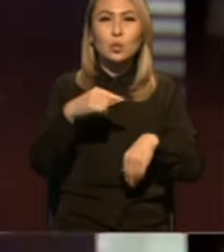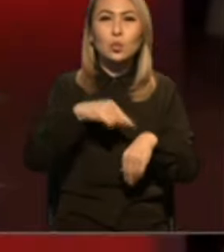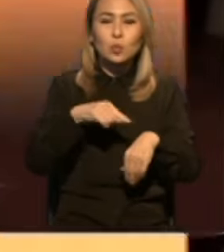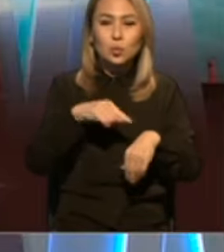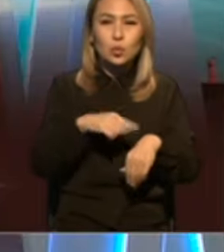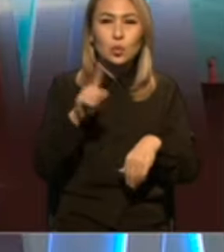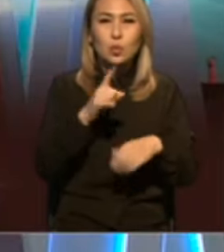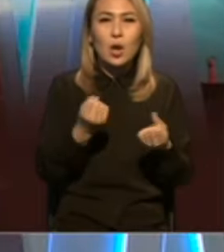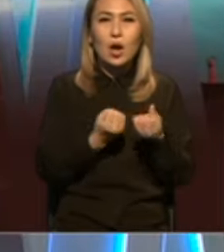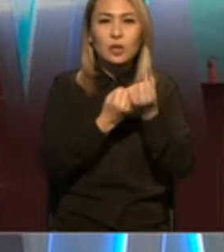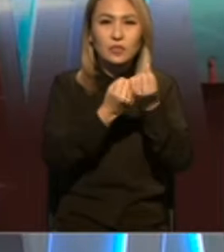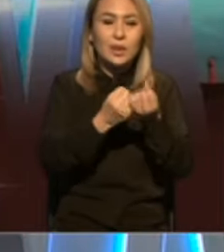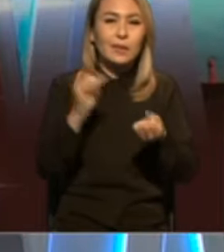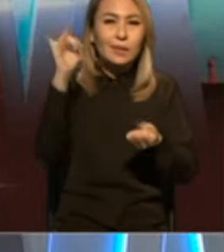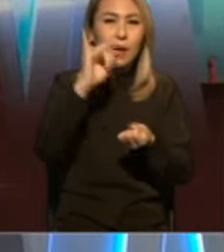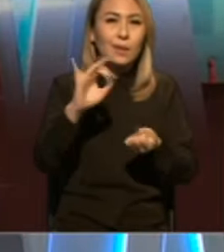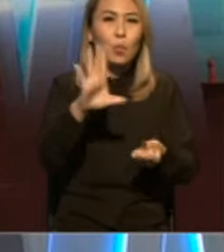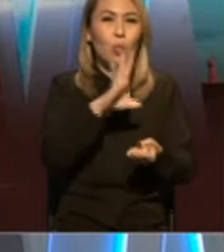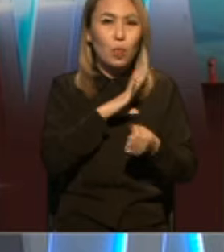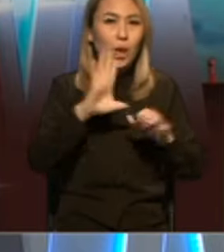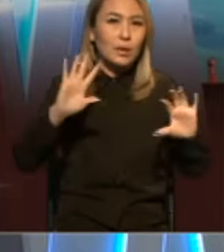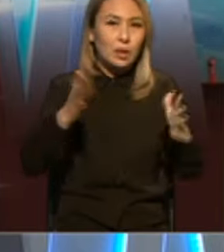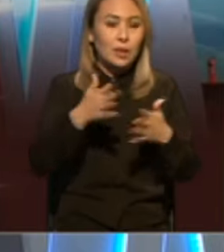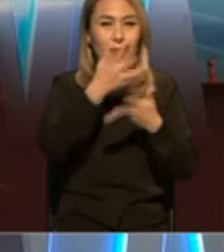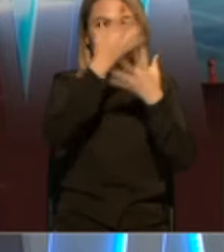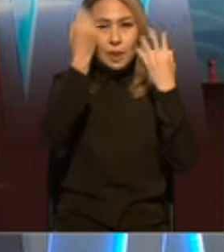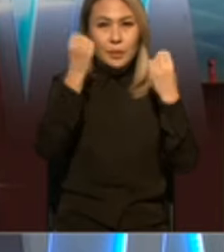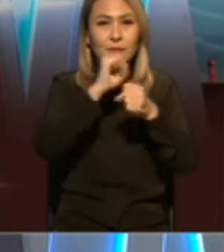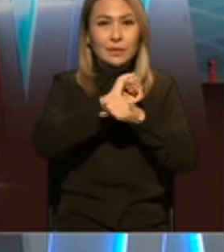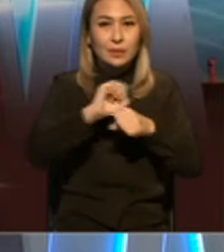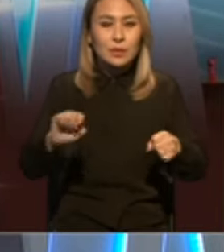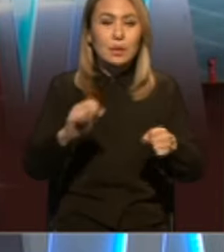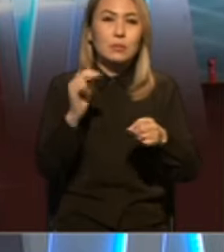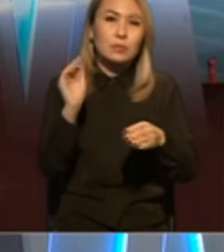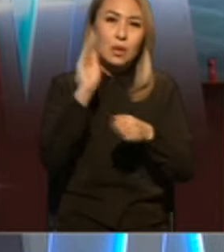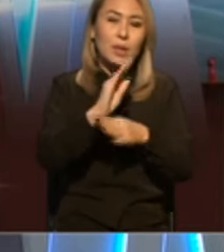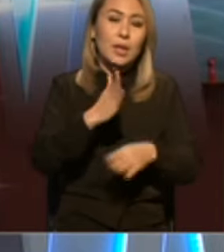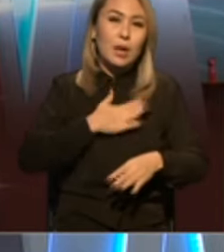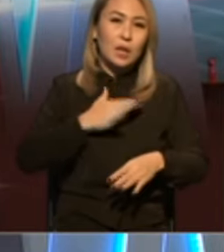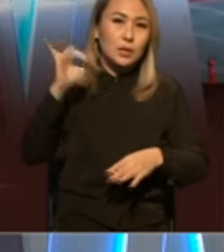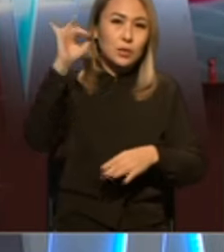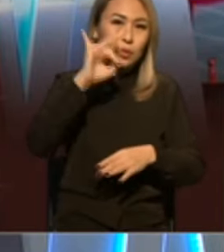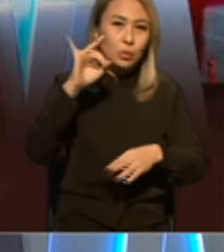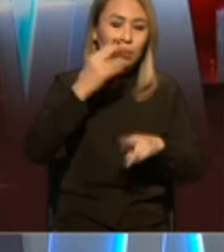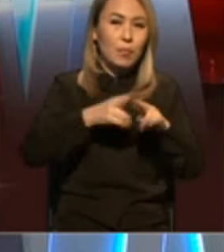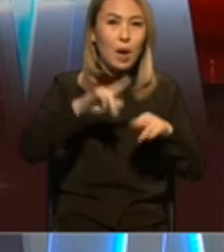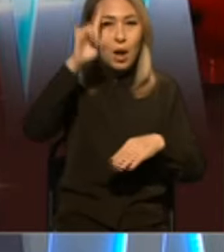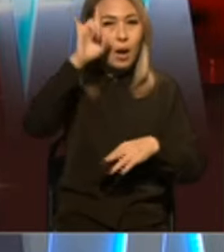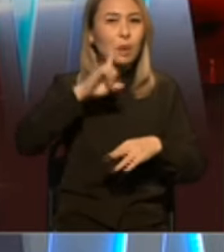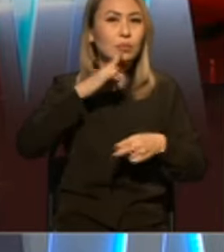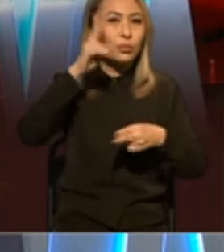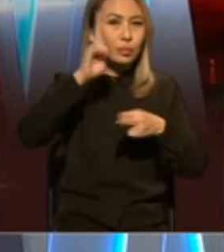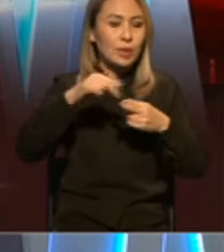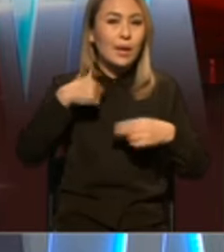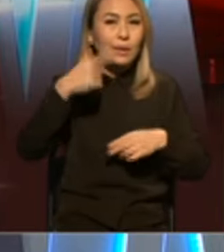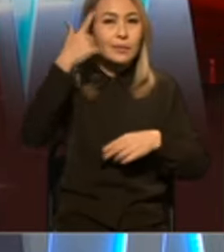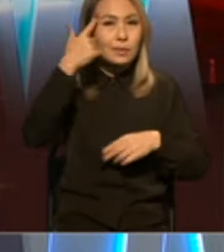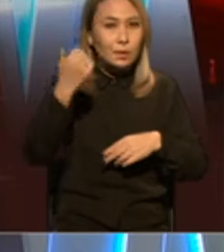бір-бірін қолдауы тарихте болған нәрселер. Осыны ұмытпауымыз керек. Әрине, өзім тарихшы болғасын, Қазақстанда тарих бітіргенмін, сол жағынан білемін